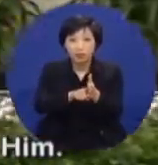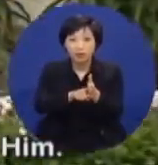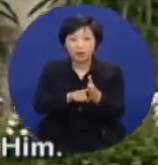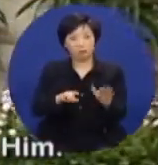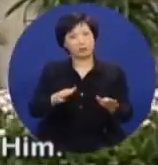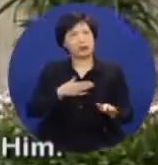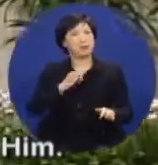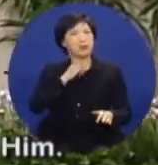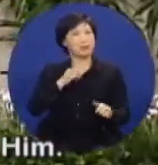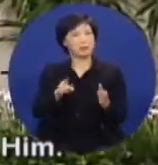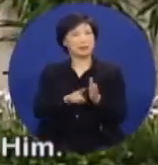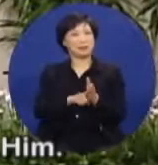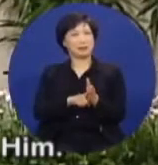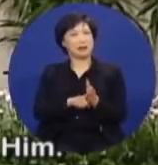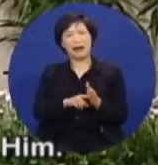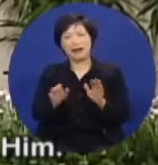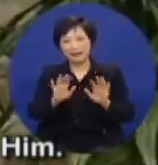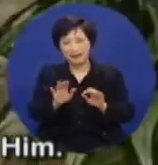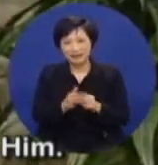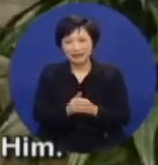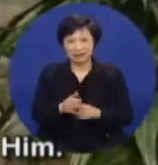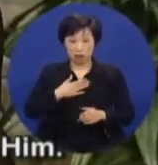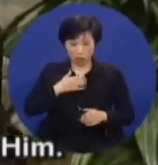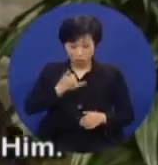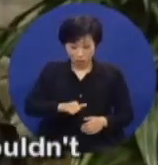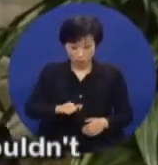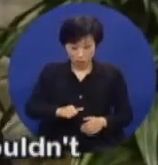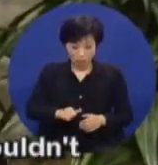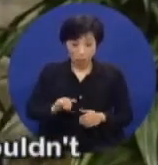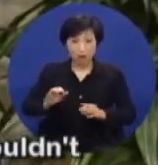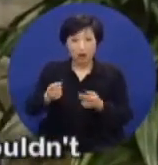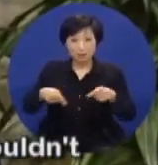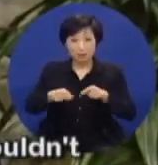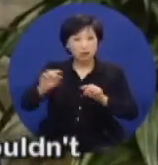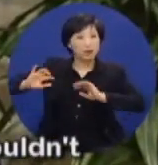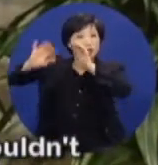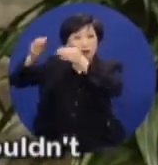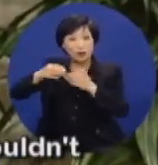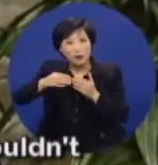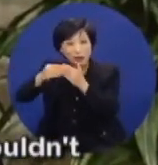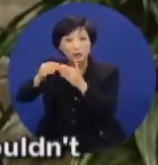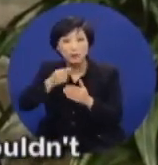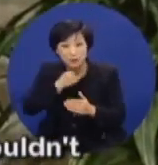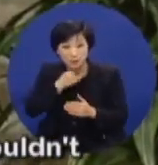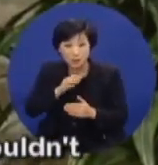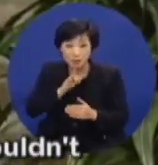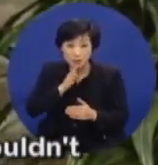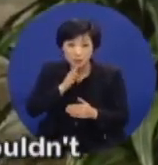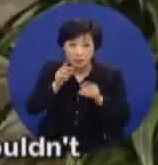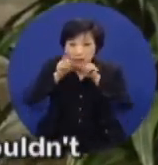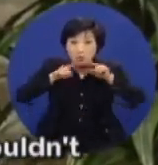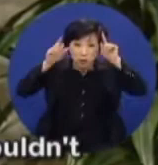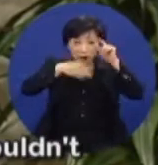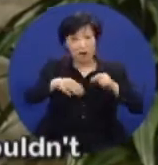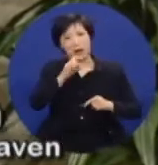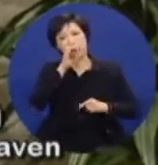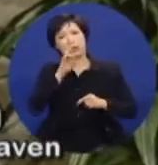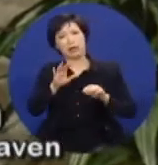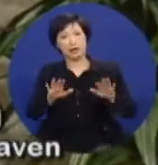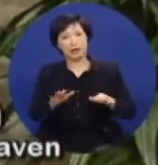믿어 주는 게 아니야 내 자식 끼리 고추 먹고 싶어 7호 까만 안되기에